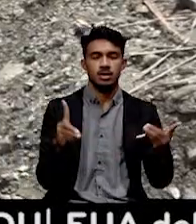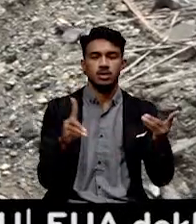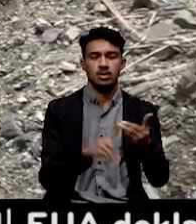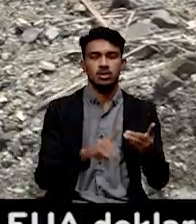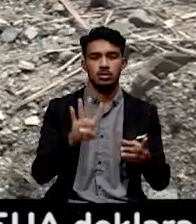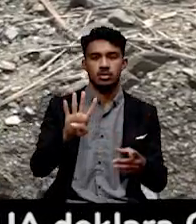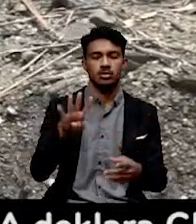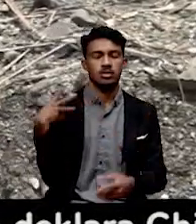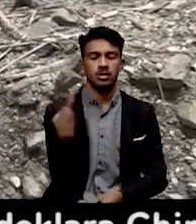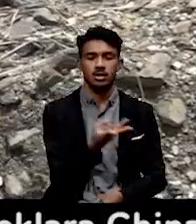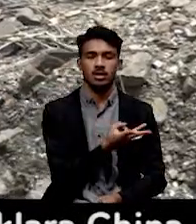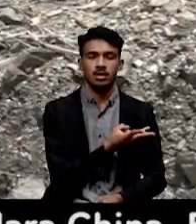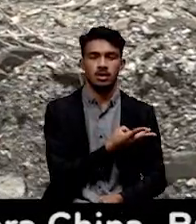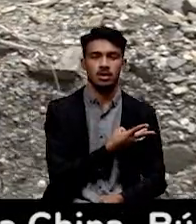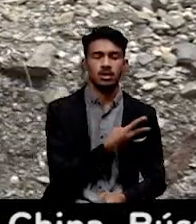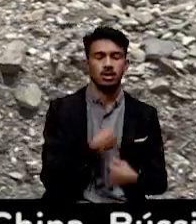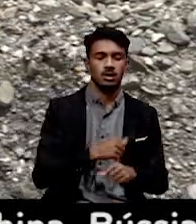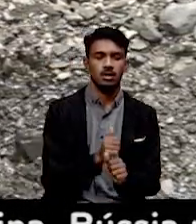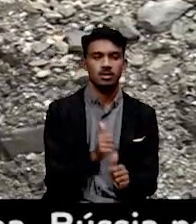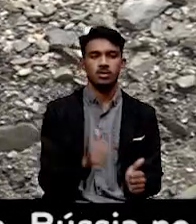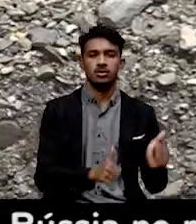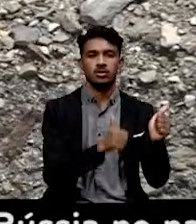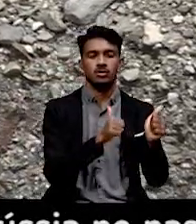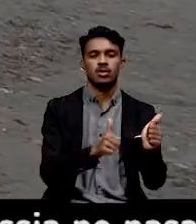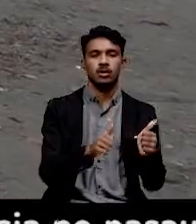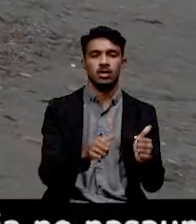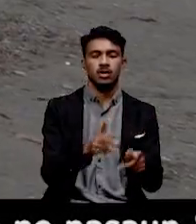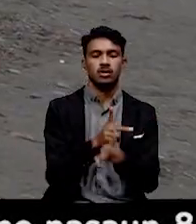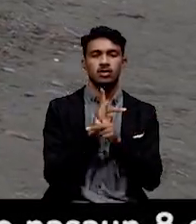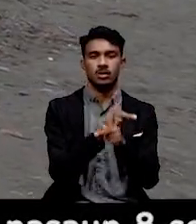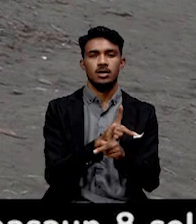ita em existência atenção na parte ini.